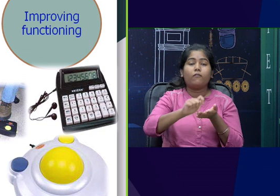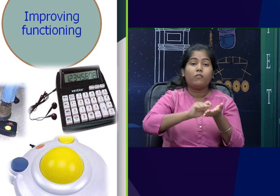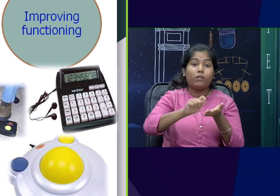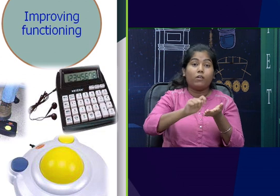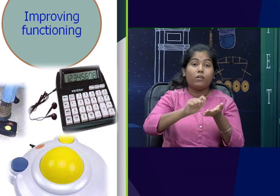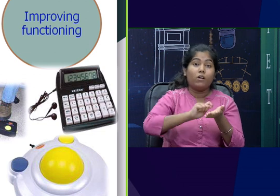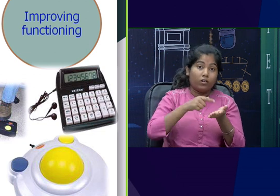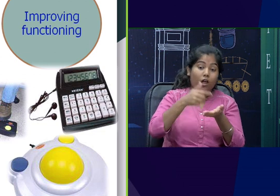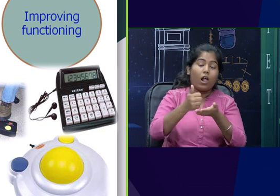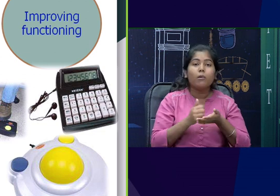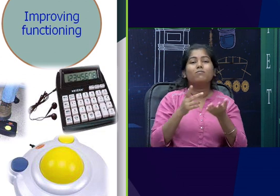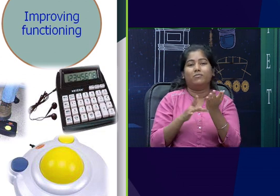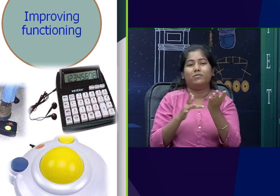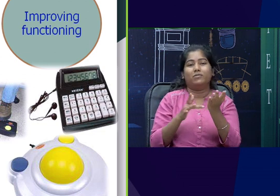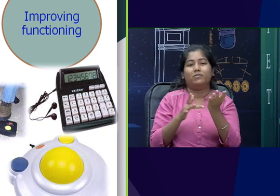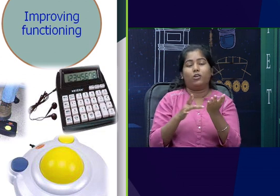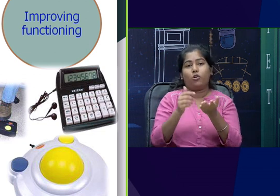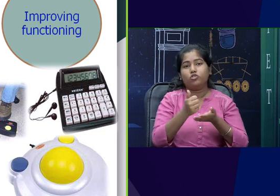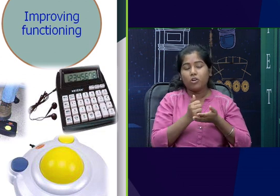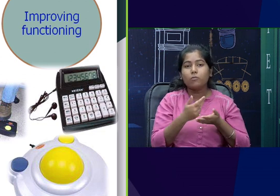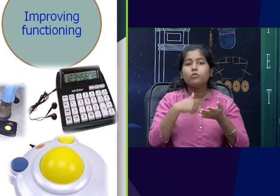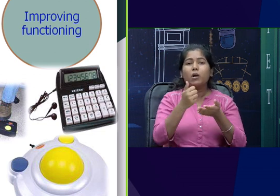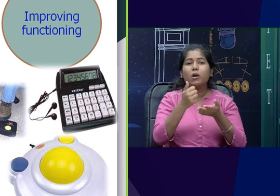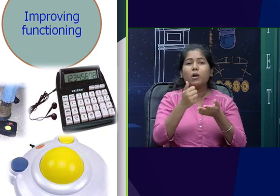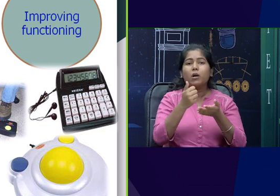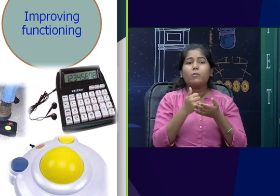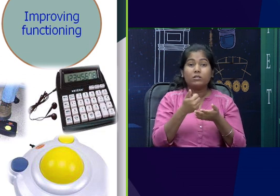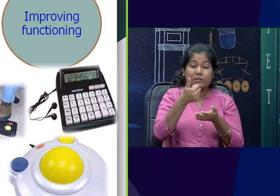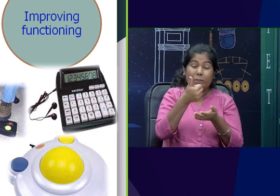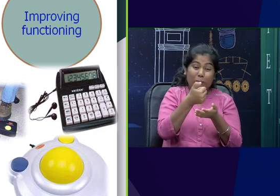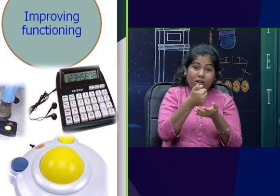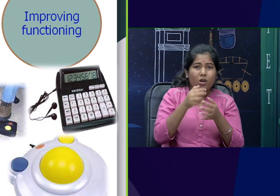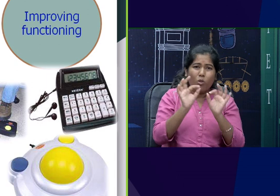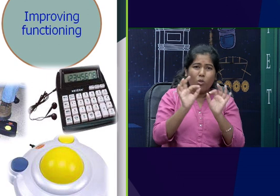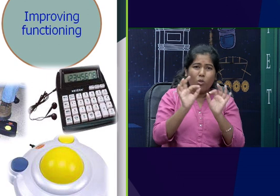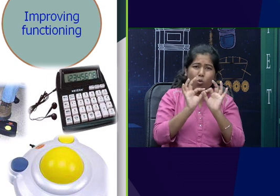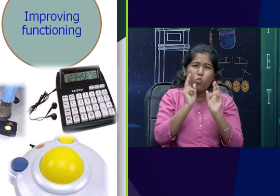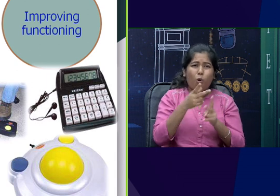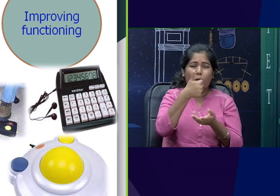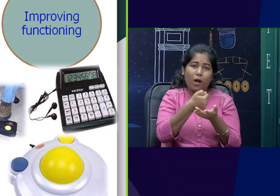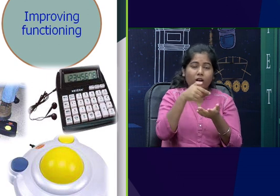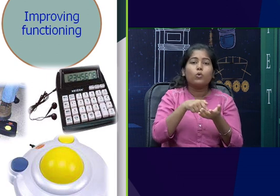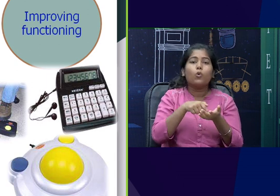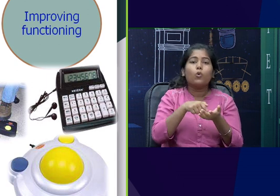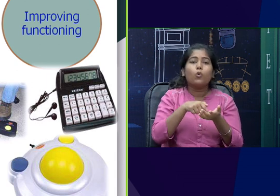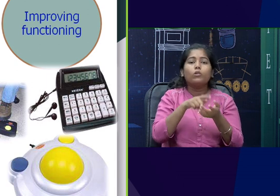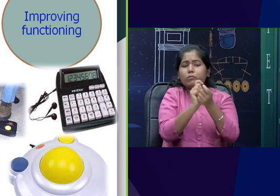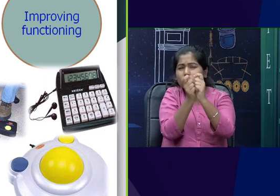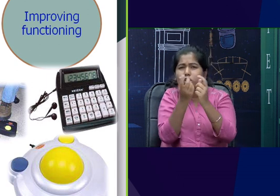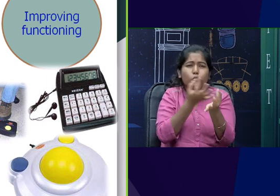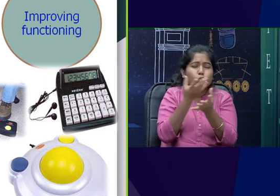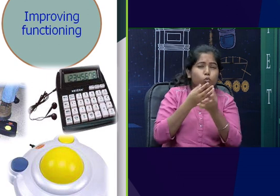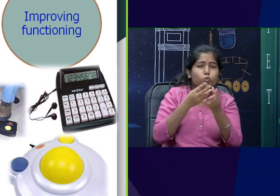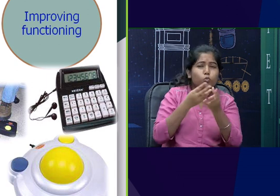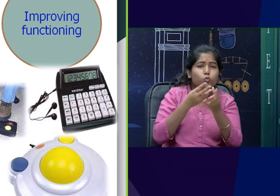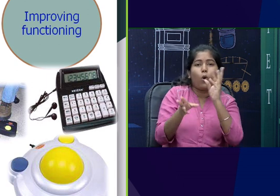पूरा करने के लिए हमें क्या है, जो हमारा सिंपल पेन है उसको मॉडिफाई करना पड़ेगा। मॉडिफाई इन द सेंस, अगर आप ये